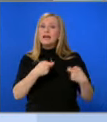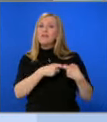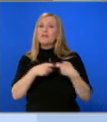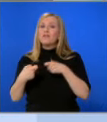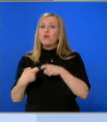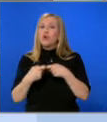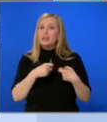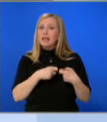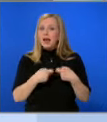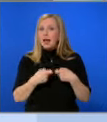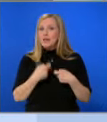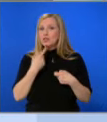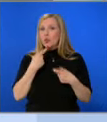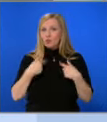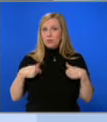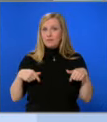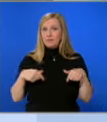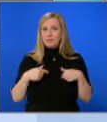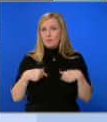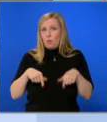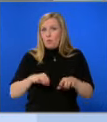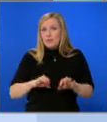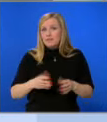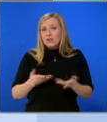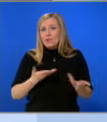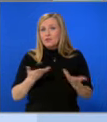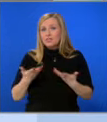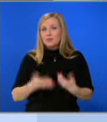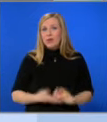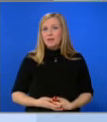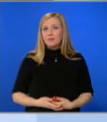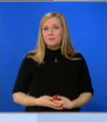да я кажем, защото ние в момента сме в такова състояние?